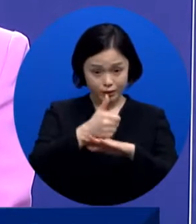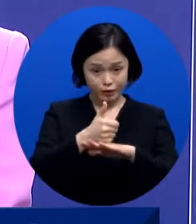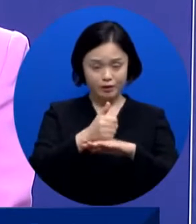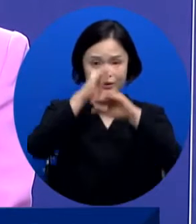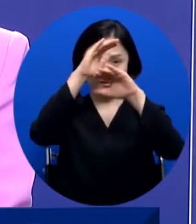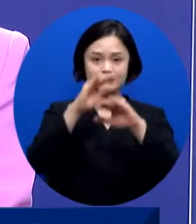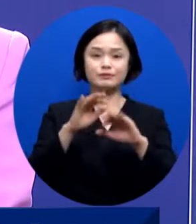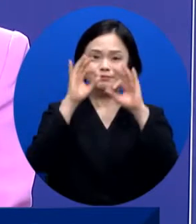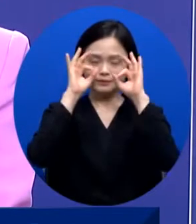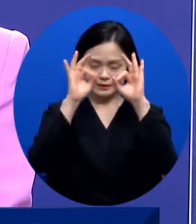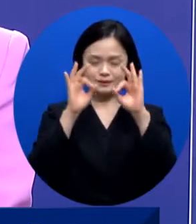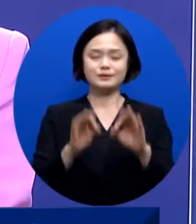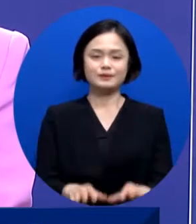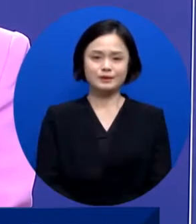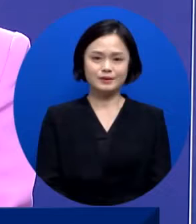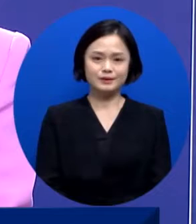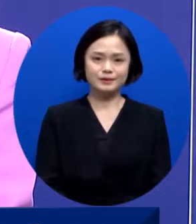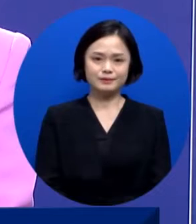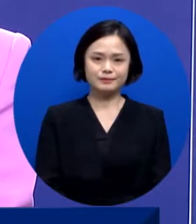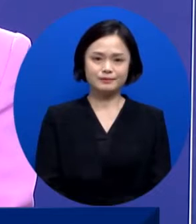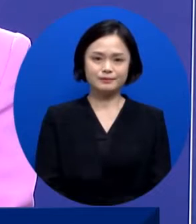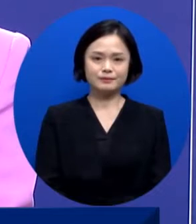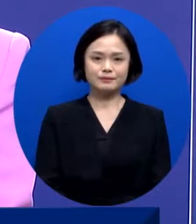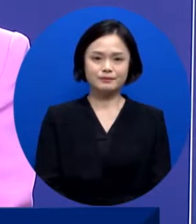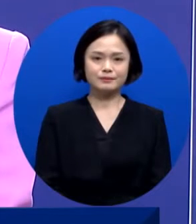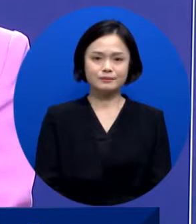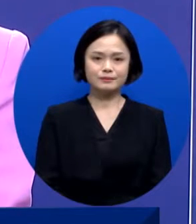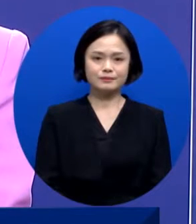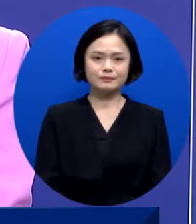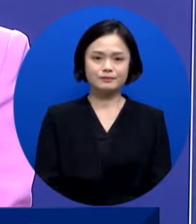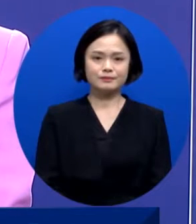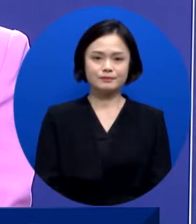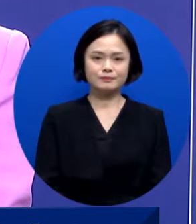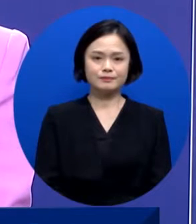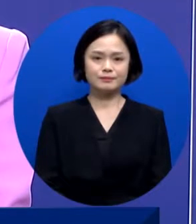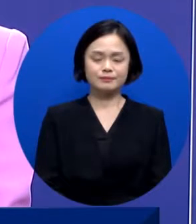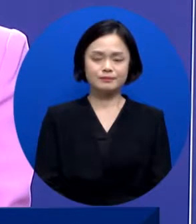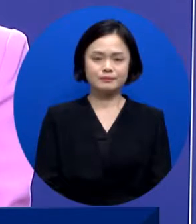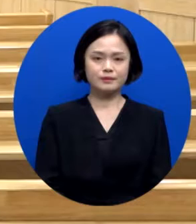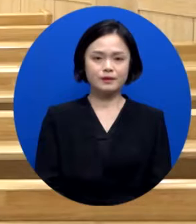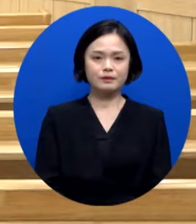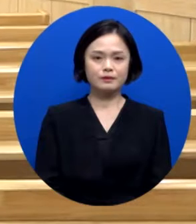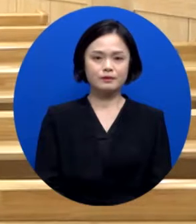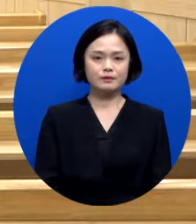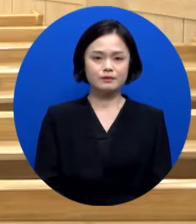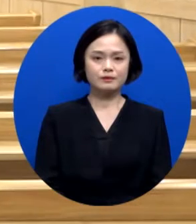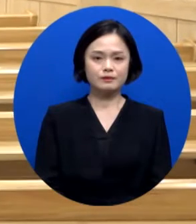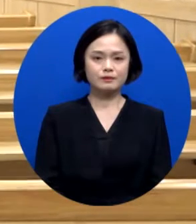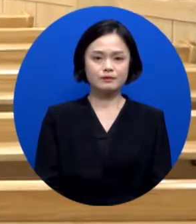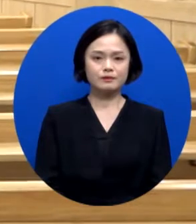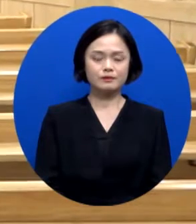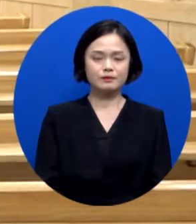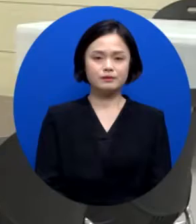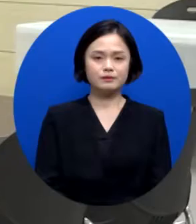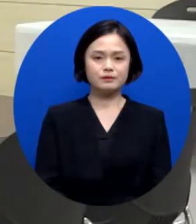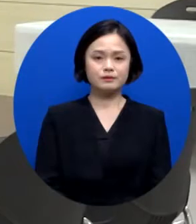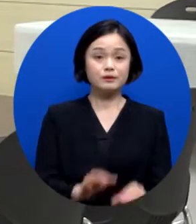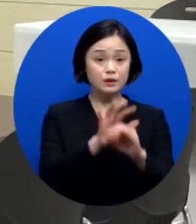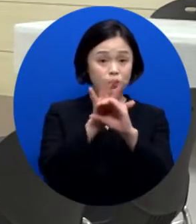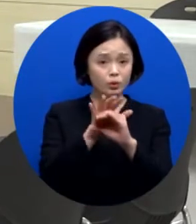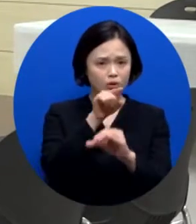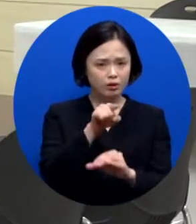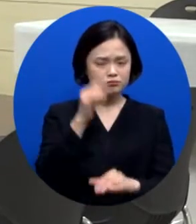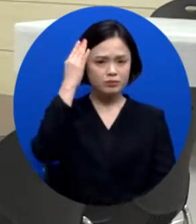있었는지 자세히 알아볼 수 있는 조사 결과가 나왔습니다. 장현수 기자입니다. 코로나19, 과연 한국